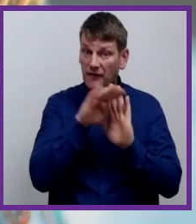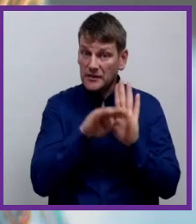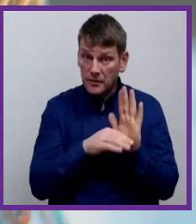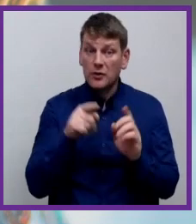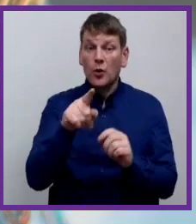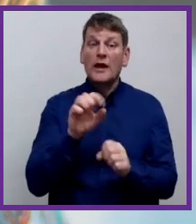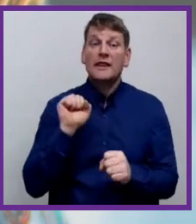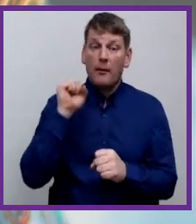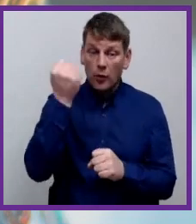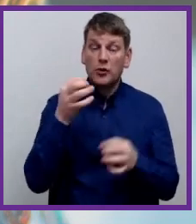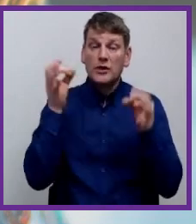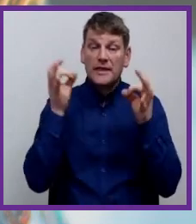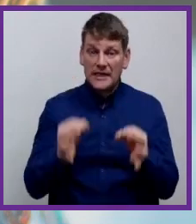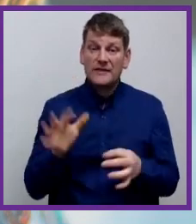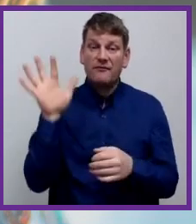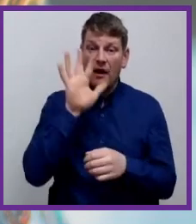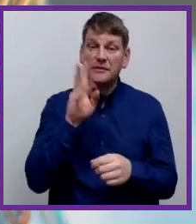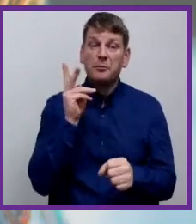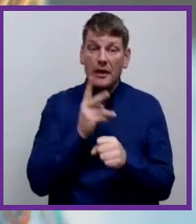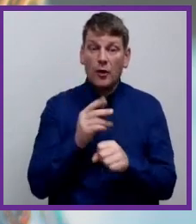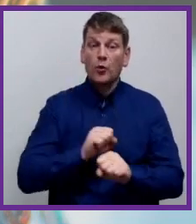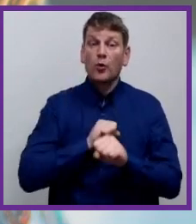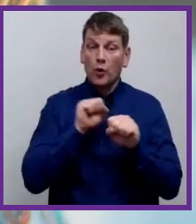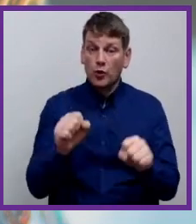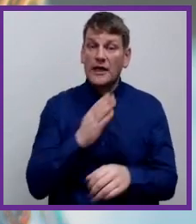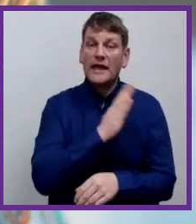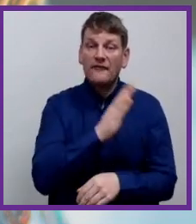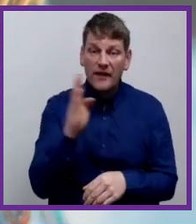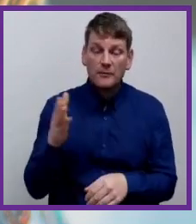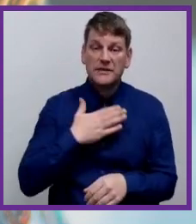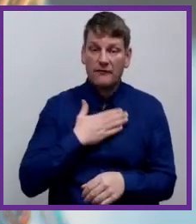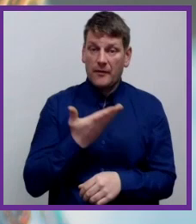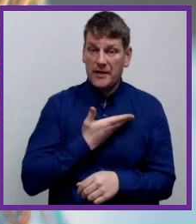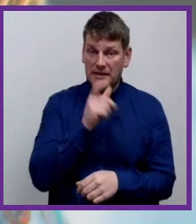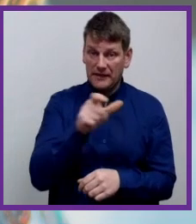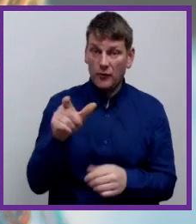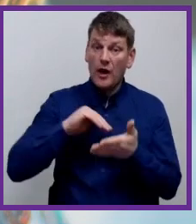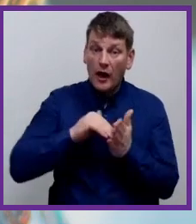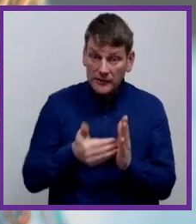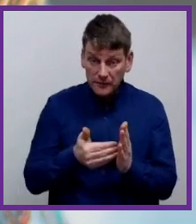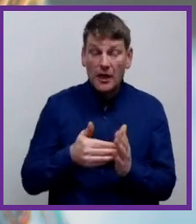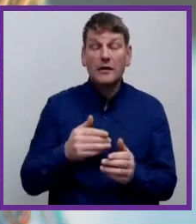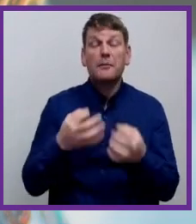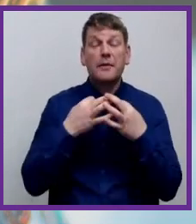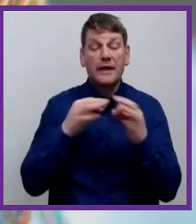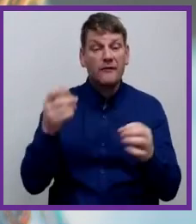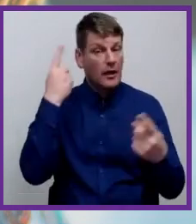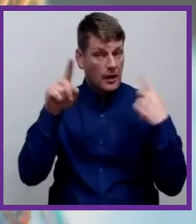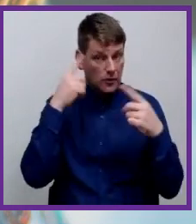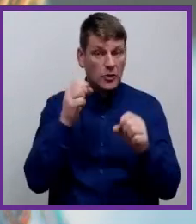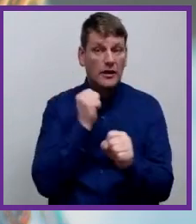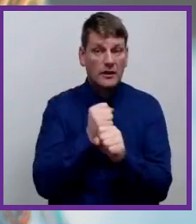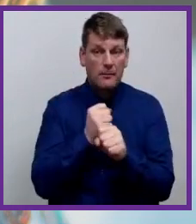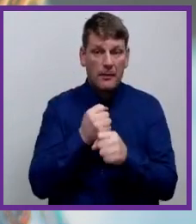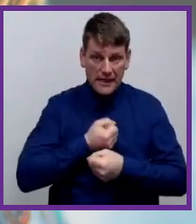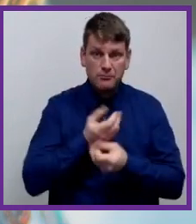un tiesiskas valsts pienākumā nodrošināt tik vienam savam iedzīvotājiem apstākļus brīvai, radošai gara